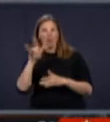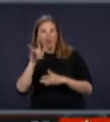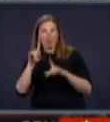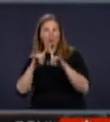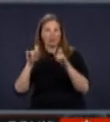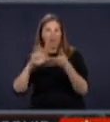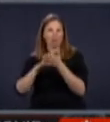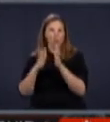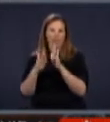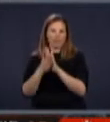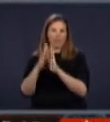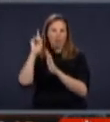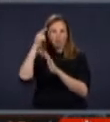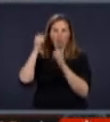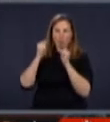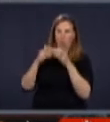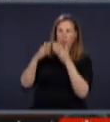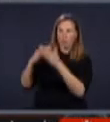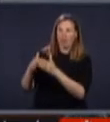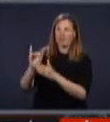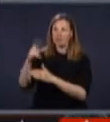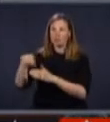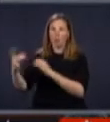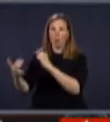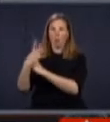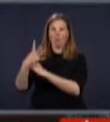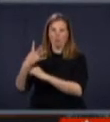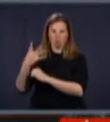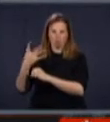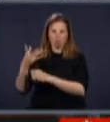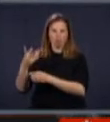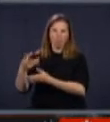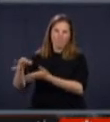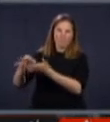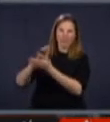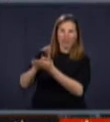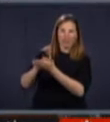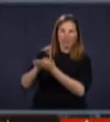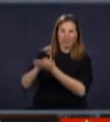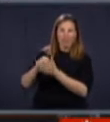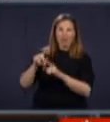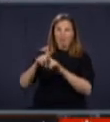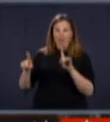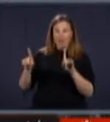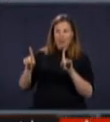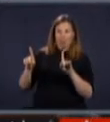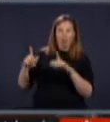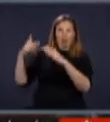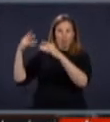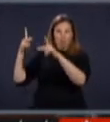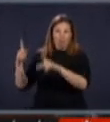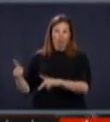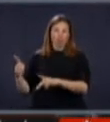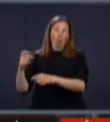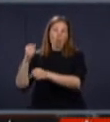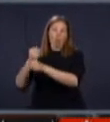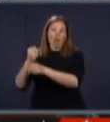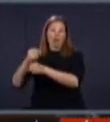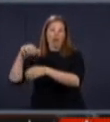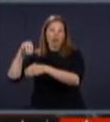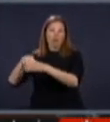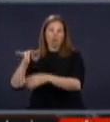se tourner vers les transporteurs qui ne veulent pas payer. Alors, l'industrie du voyage fait pression pour que le gouvernement pour que les voyageurs ne soient